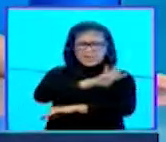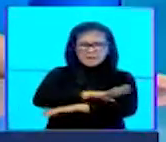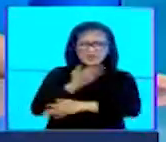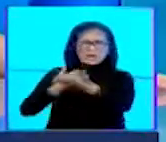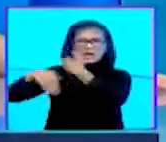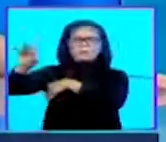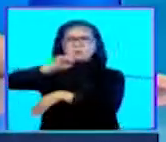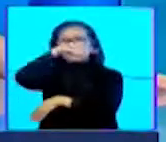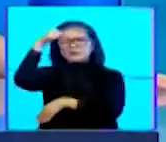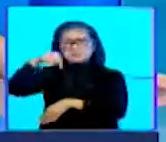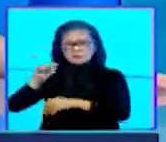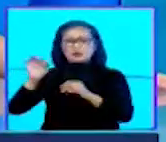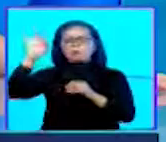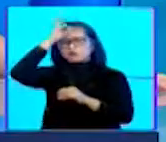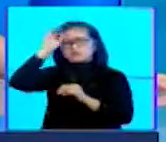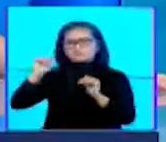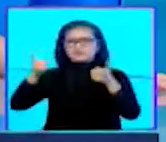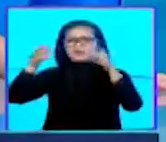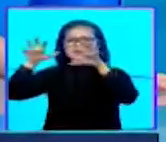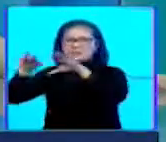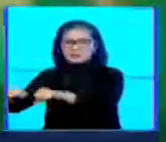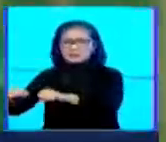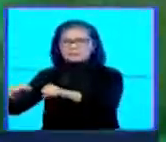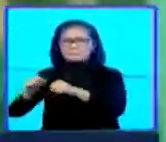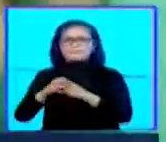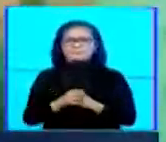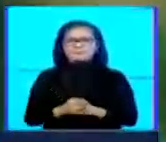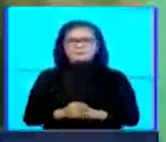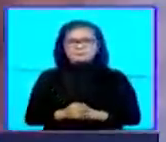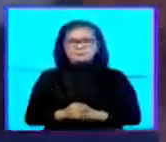akhirnya berhasil ditangkap pihak kepolisian.